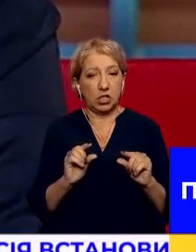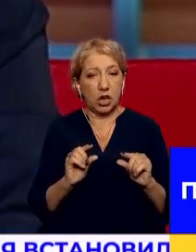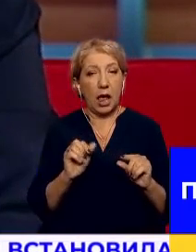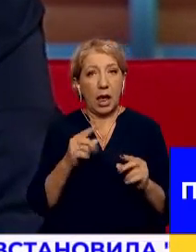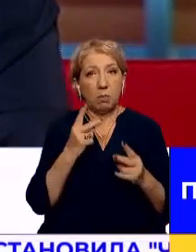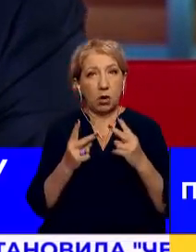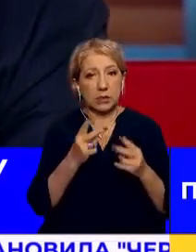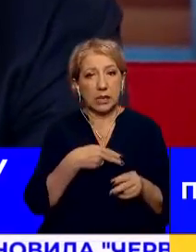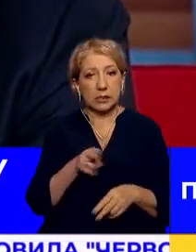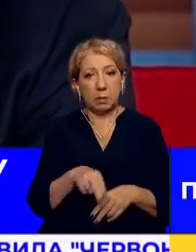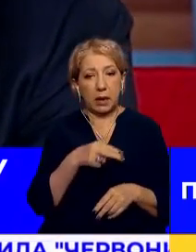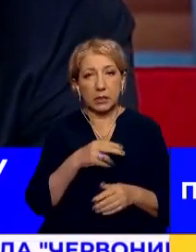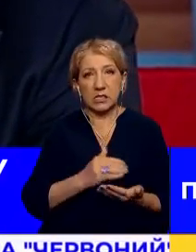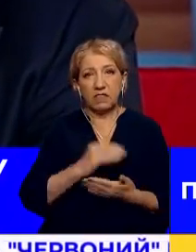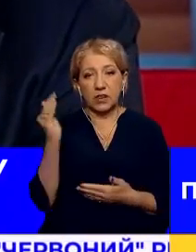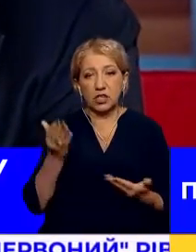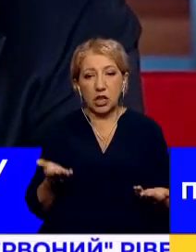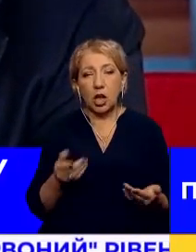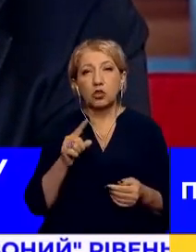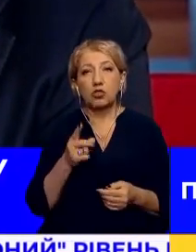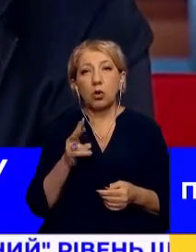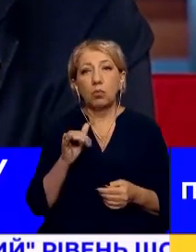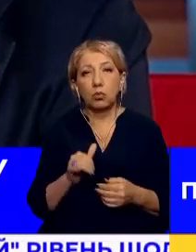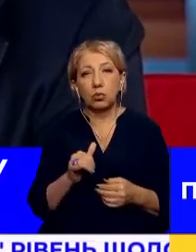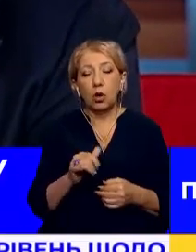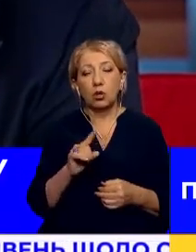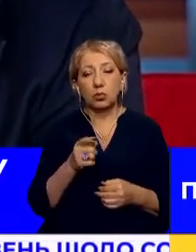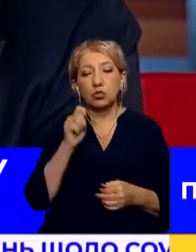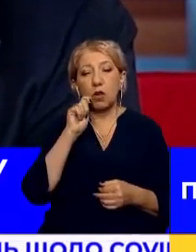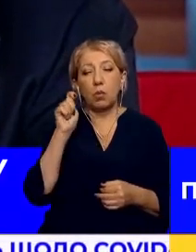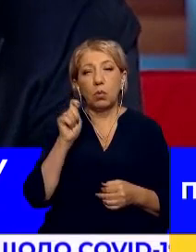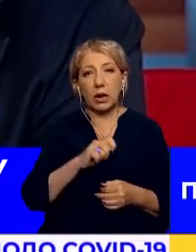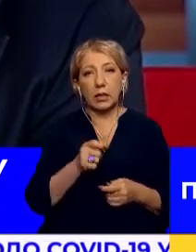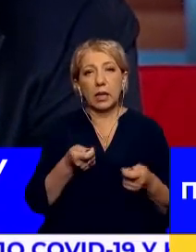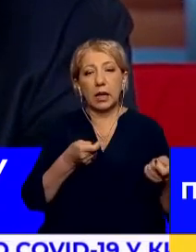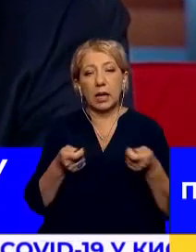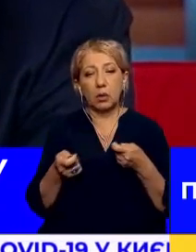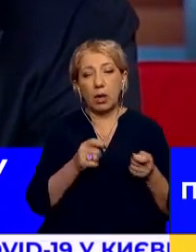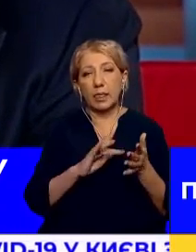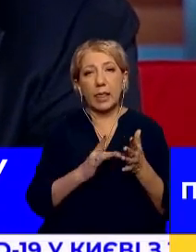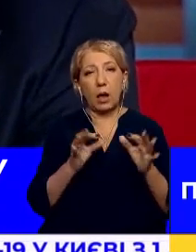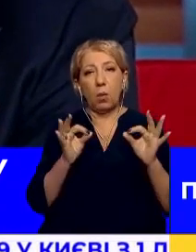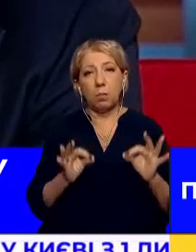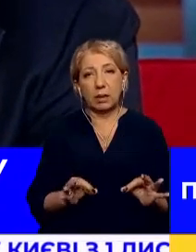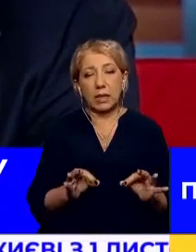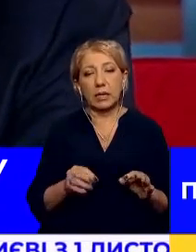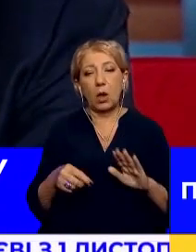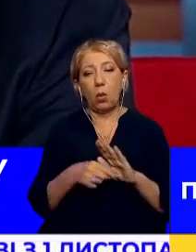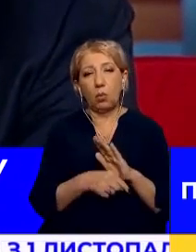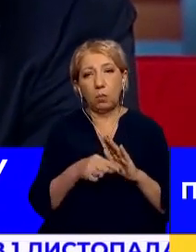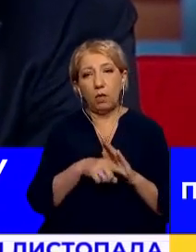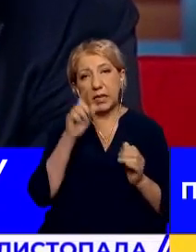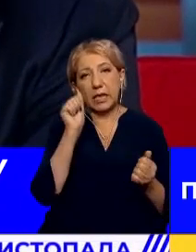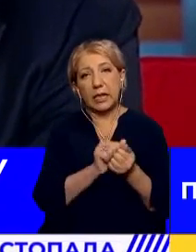а показники смертності вищі. Чому? Тому що Україною керують некомпетентні корумповані